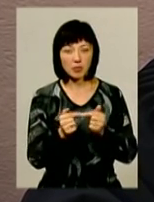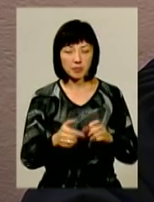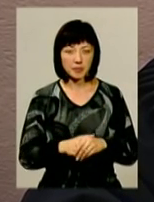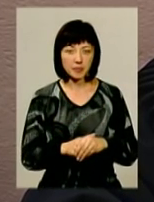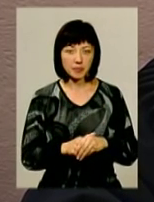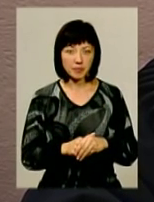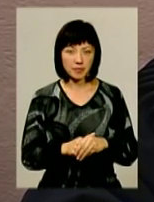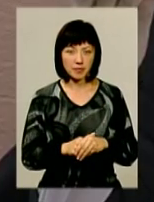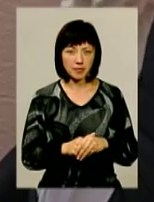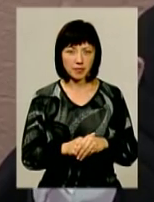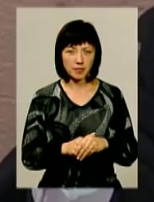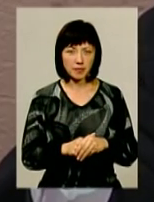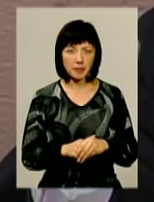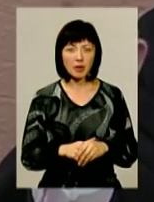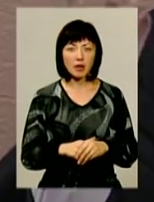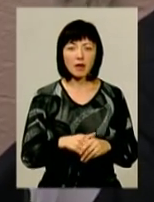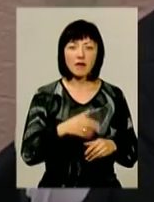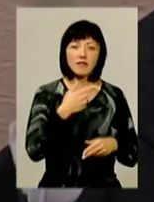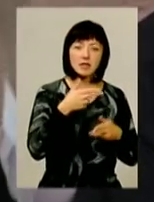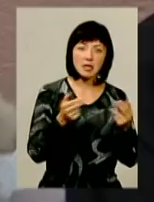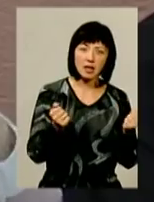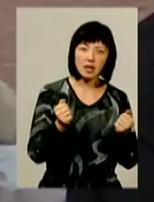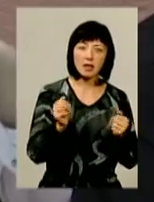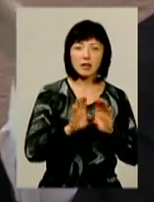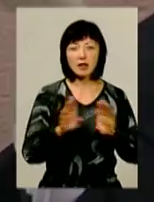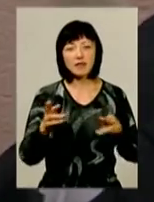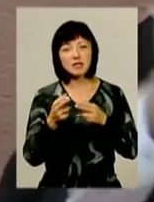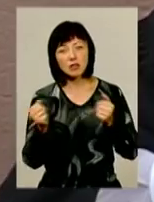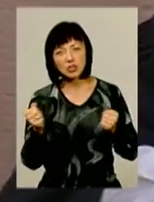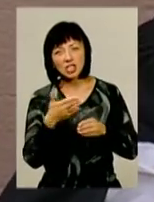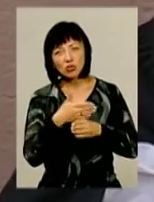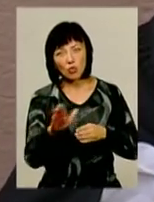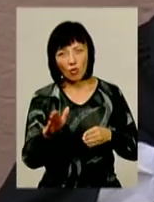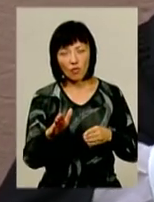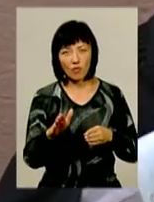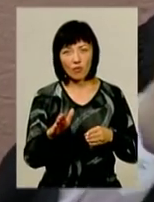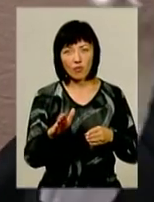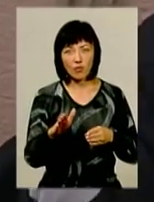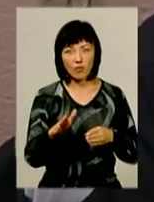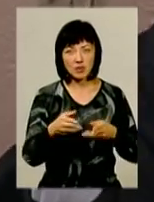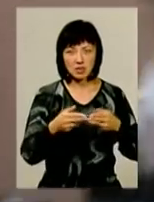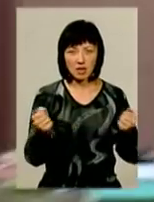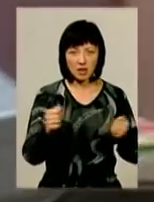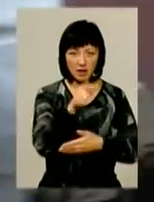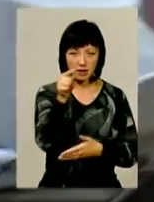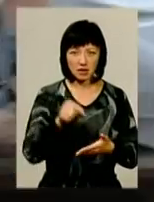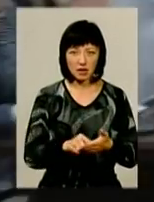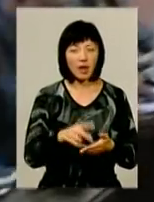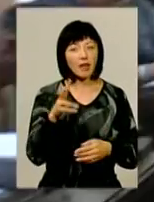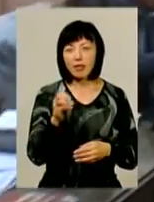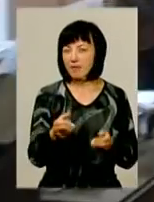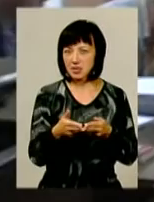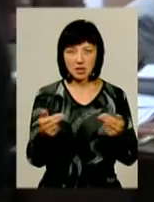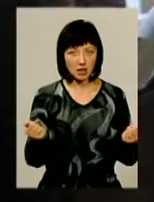частково. Визнаєте ви вину? Не визнаєте. Частково визнаєте. Не